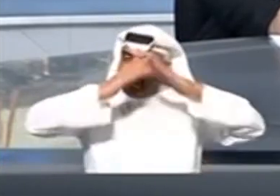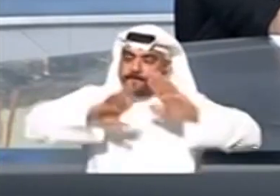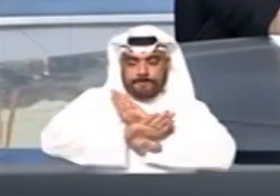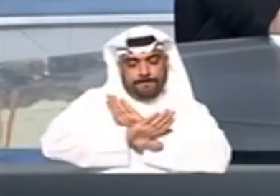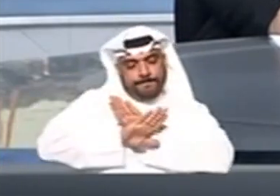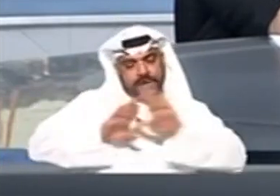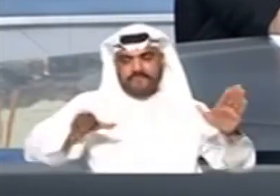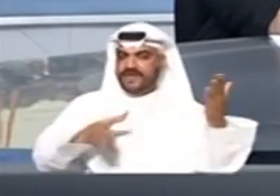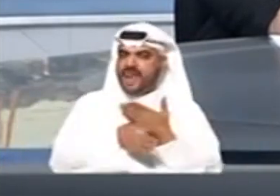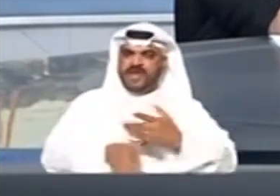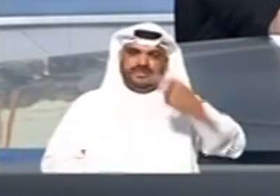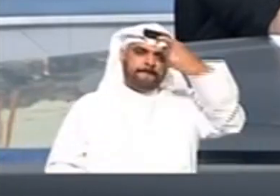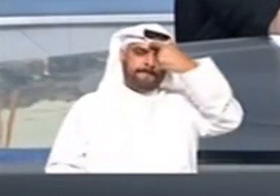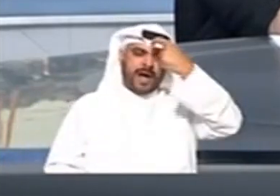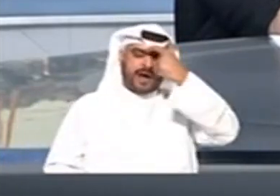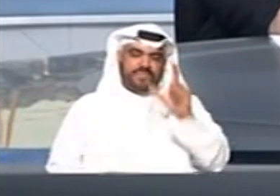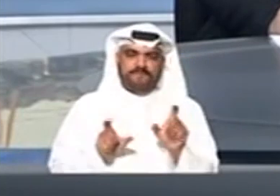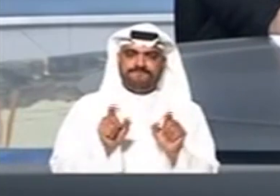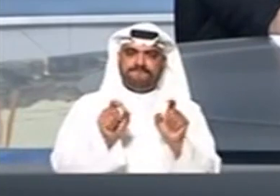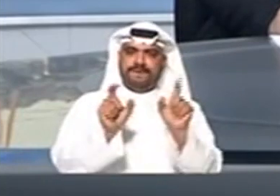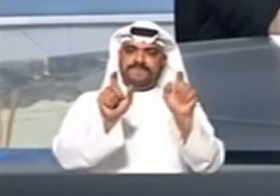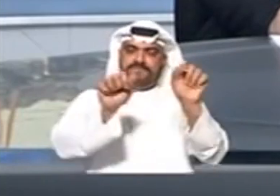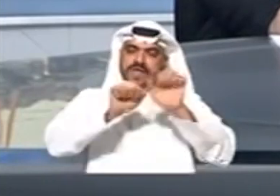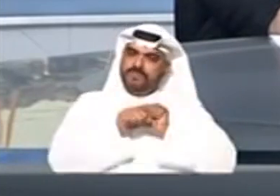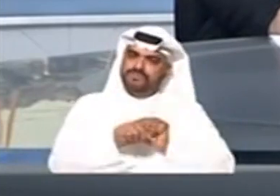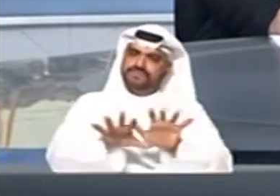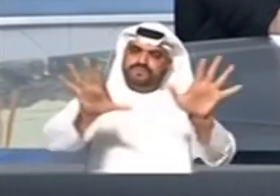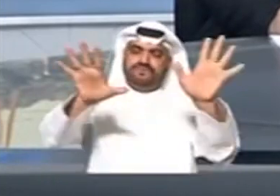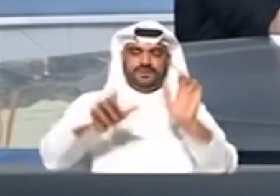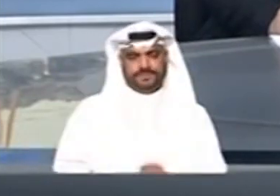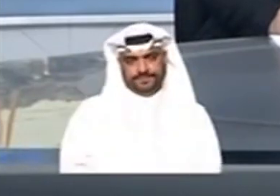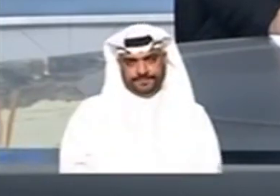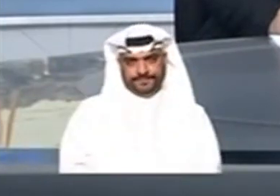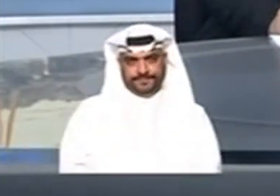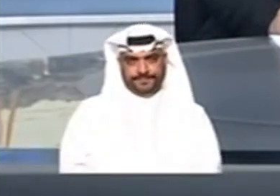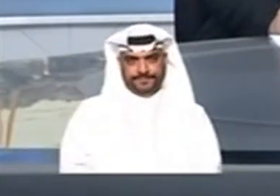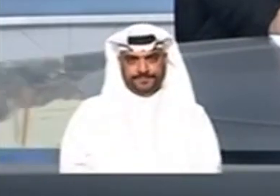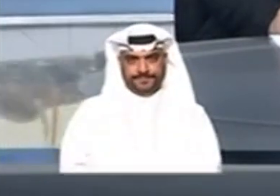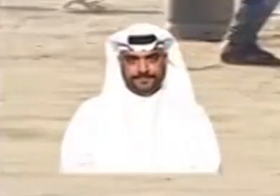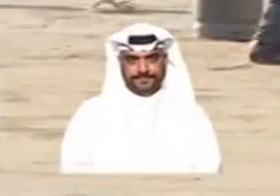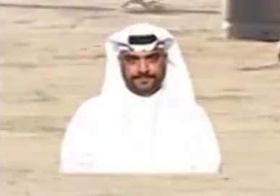الاحترازية للتصدي للجائحة التي غزت العالم.